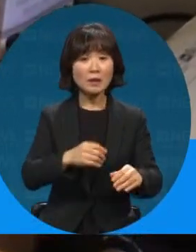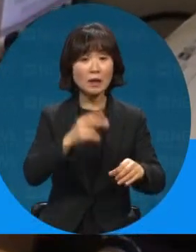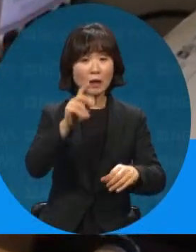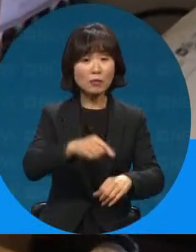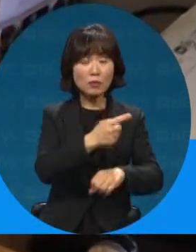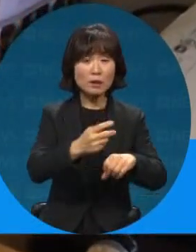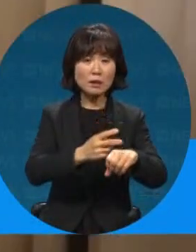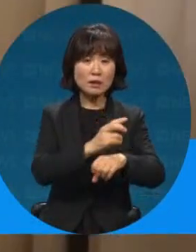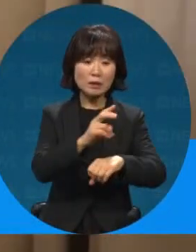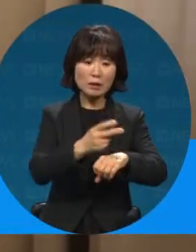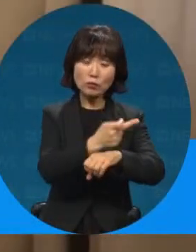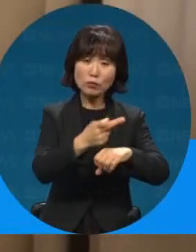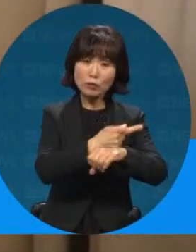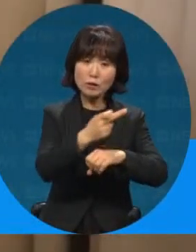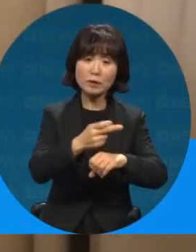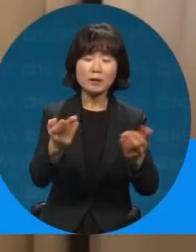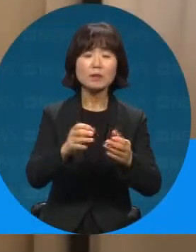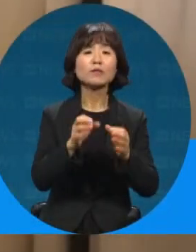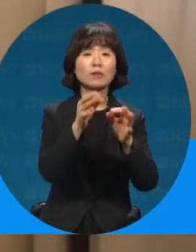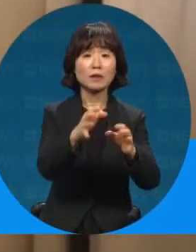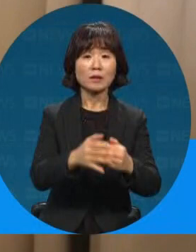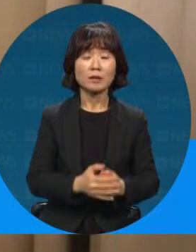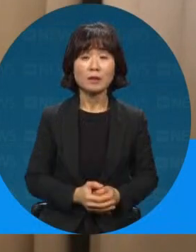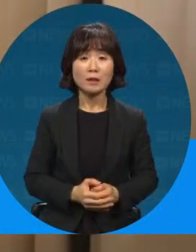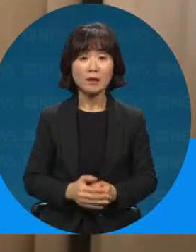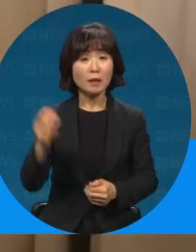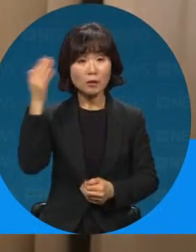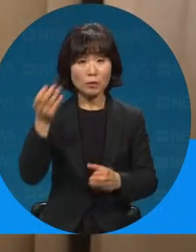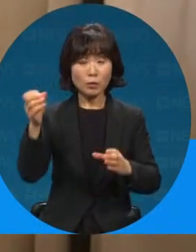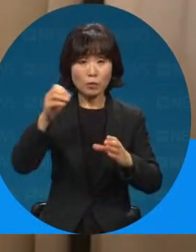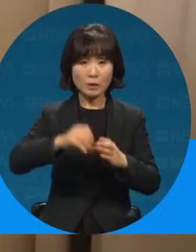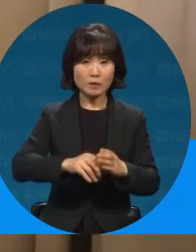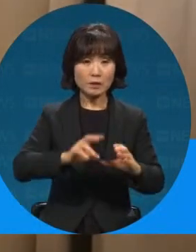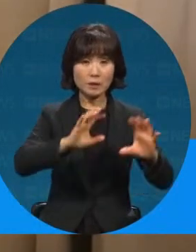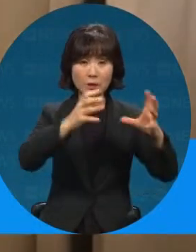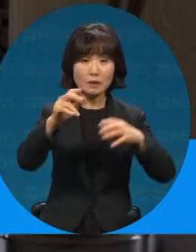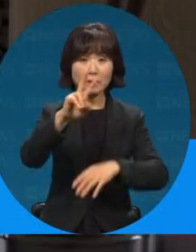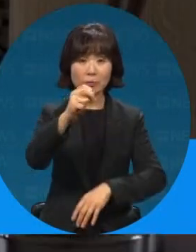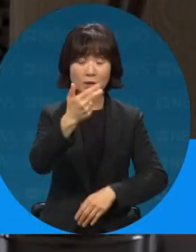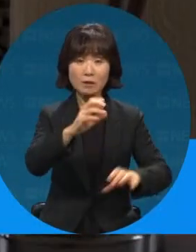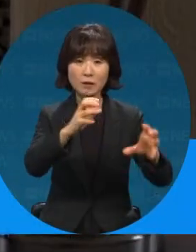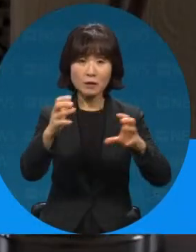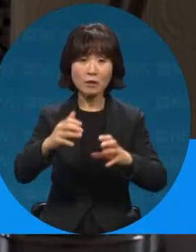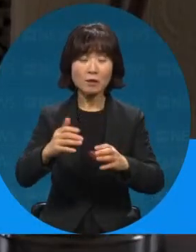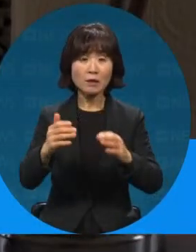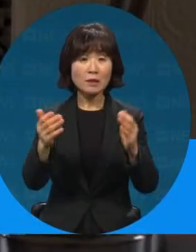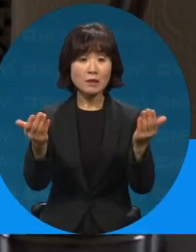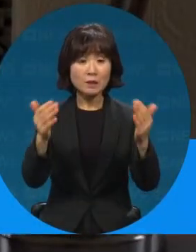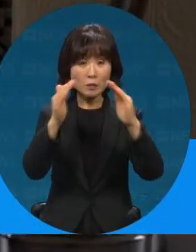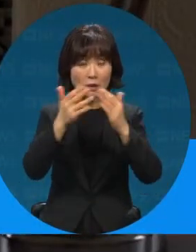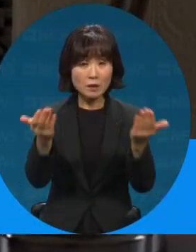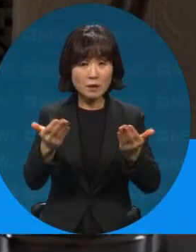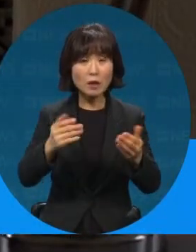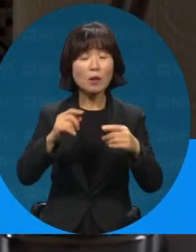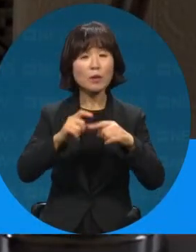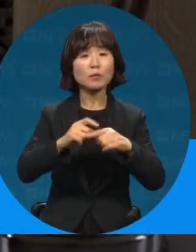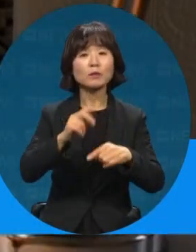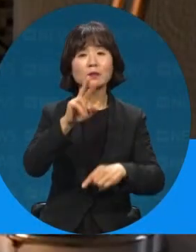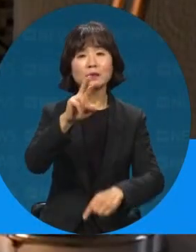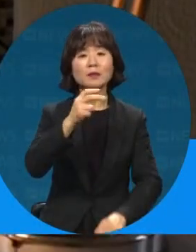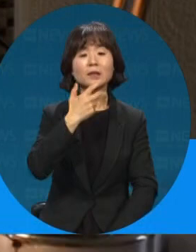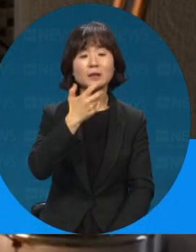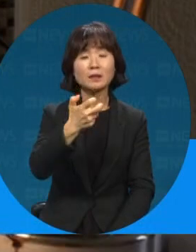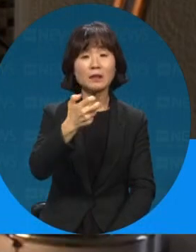나타났습니다. 전미경제연구소의 조사 결과 한국을 포함한 27개국에서 재택근무로 매일 평균 72분을